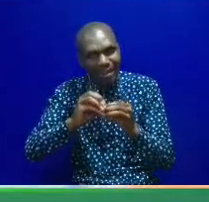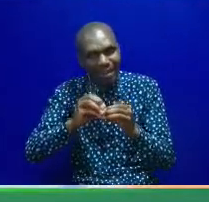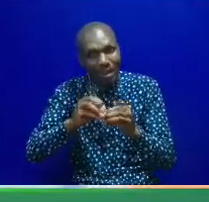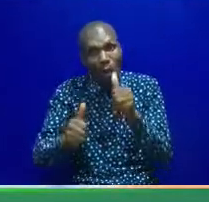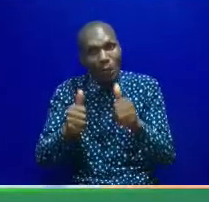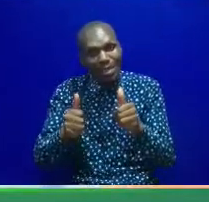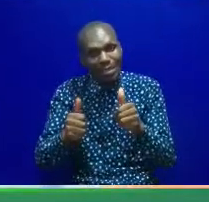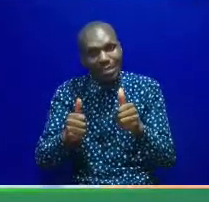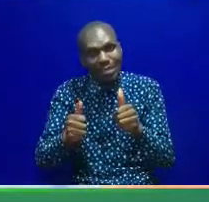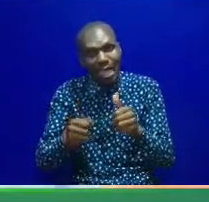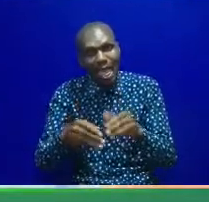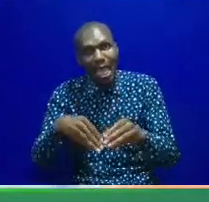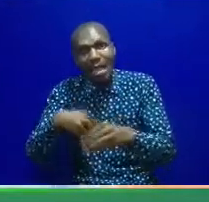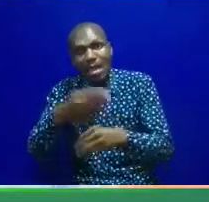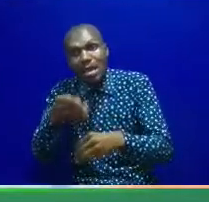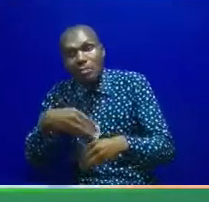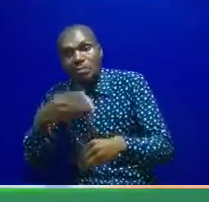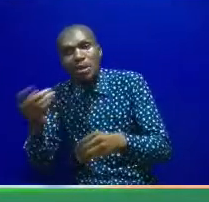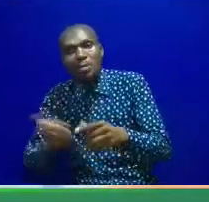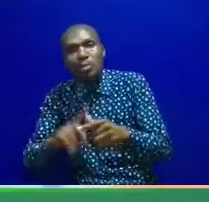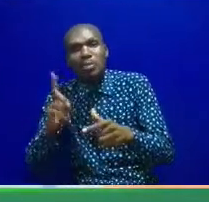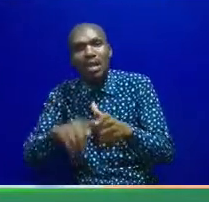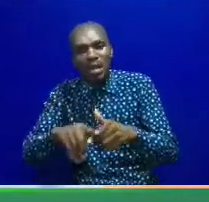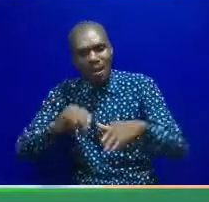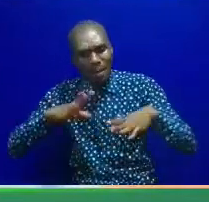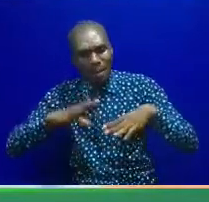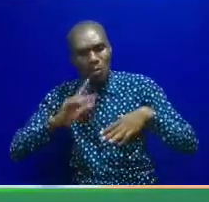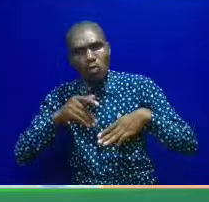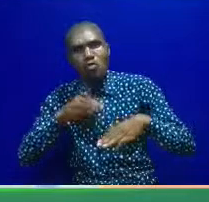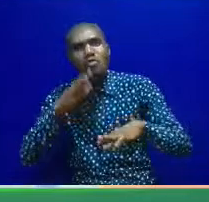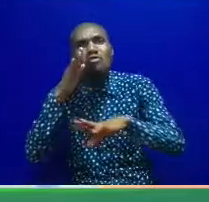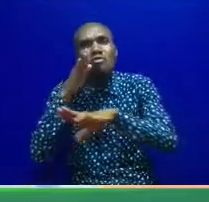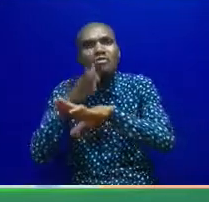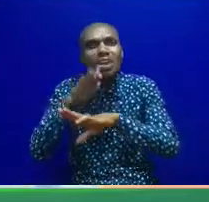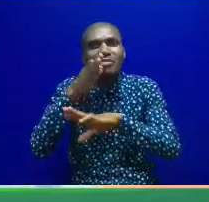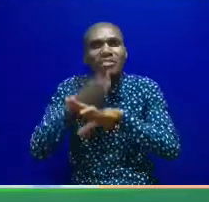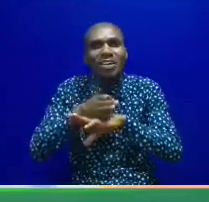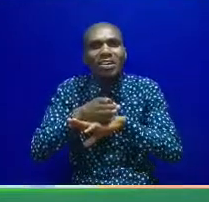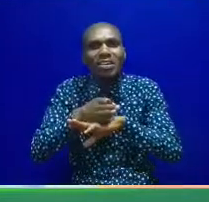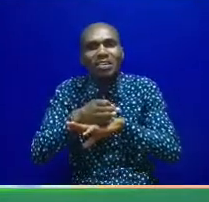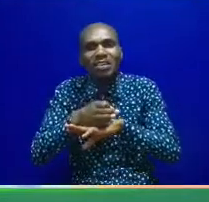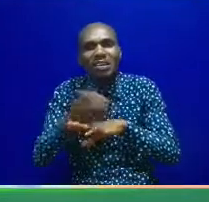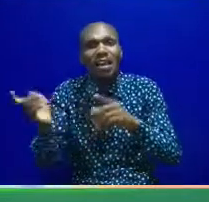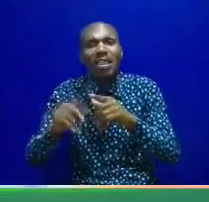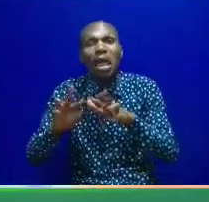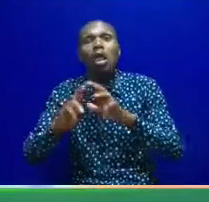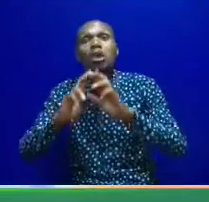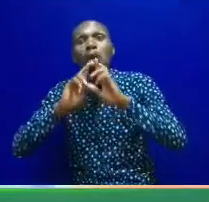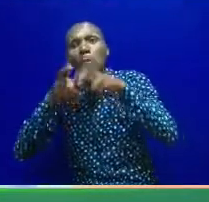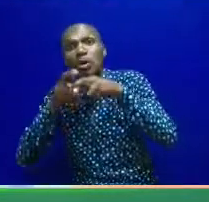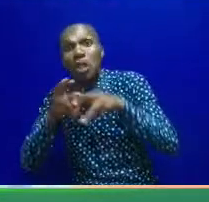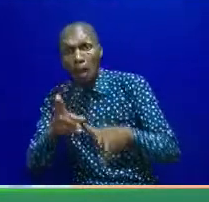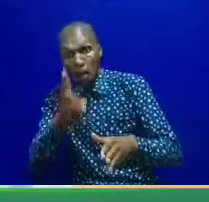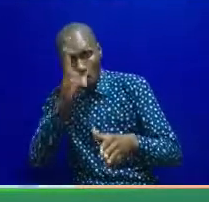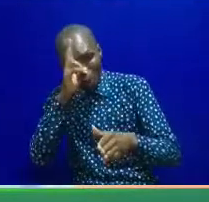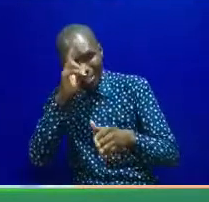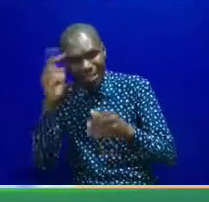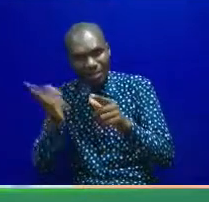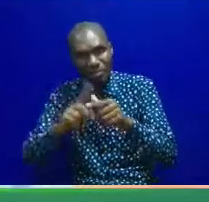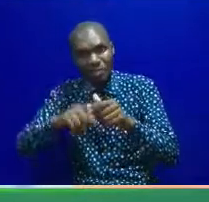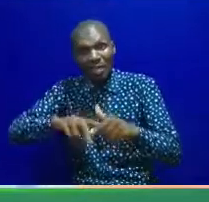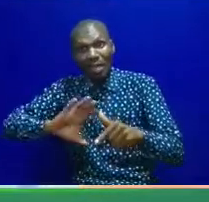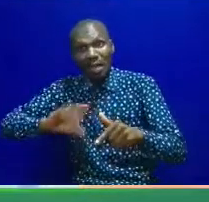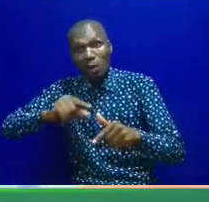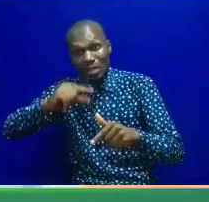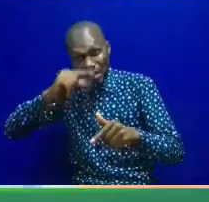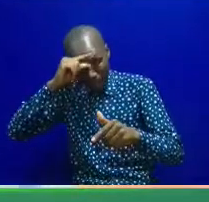chinde chikonyakonigwa nichikire abantu babwate fake yo gokonere form report ase police usase county